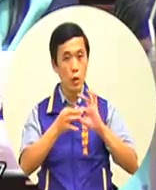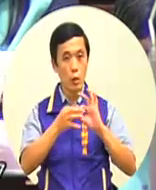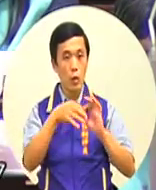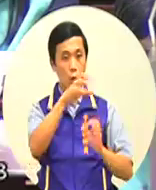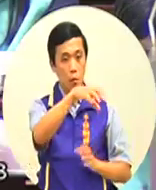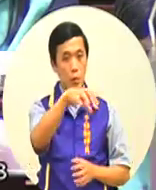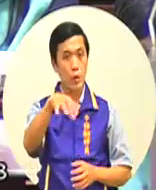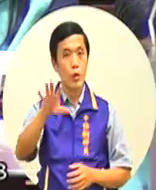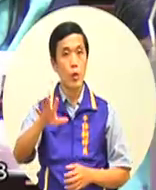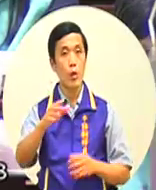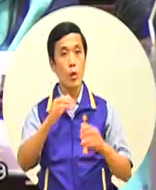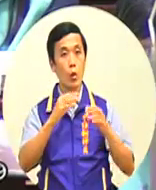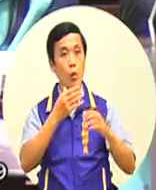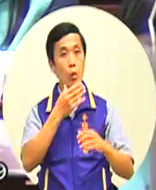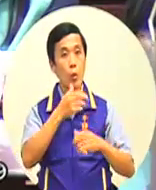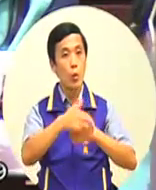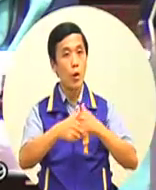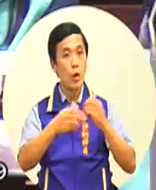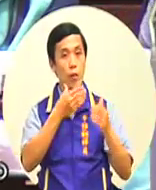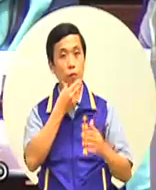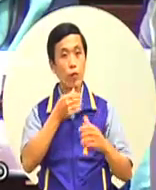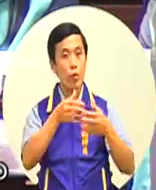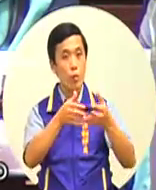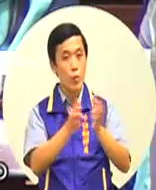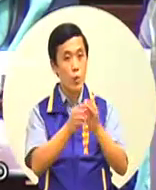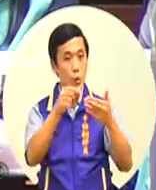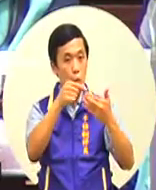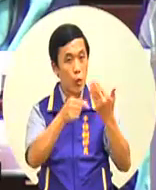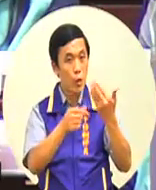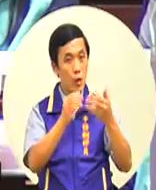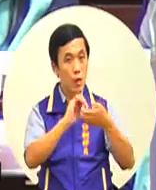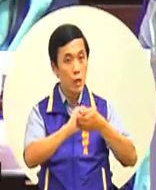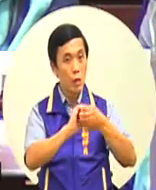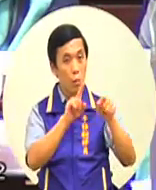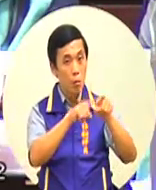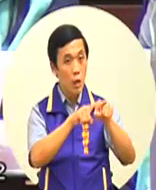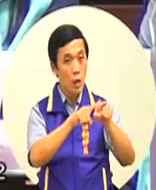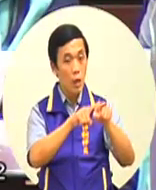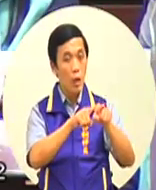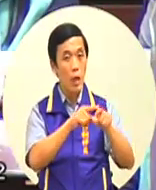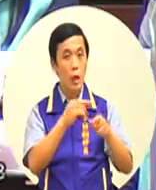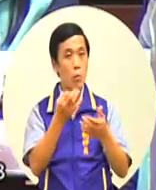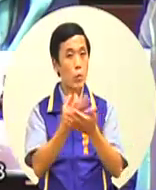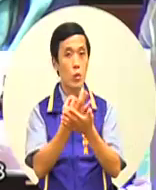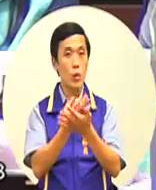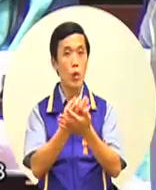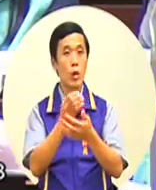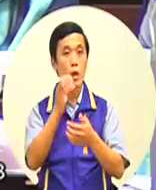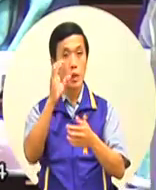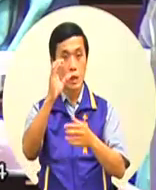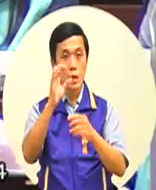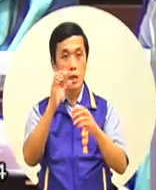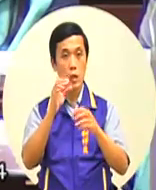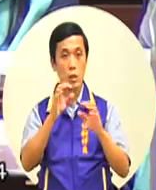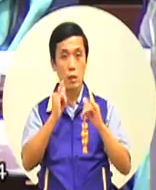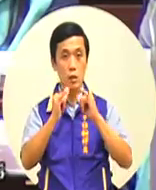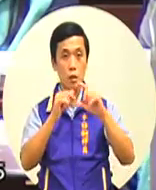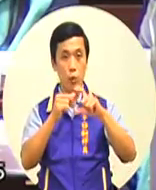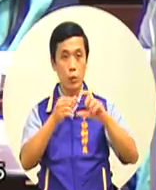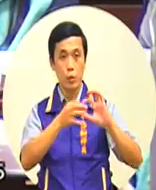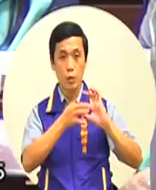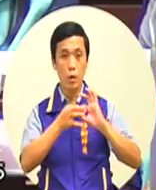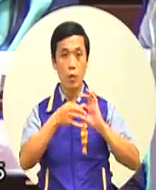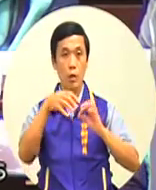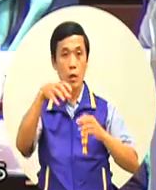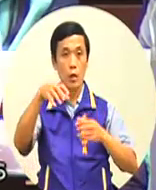到卫福部设定的这个数量，的确是还有蛮大的距离。但是 A、B、C、C 的社区关怀照顾据点有没有符合卫